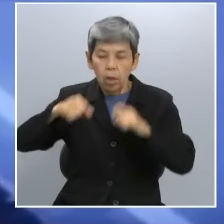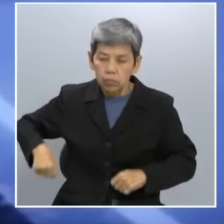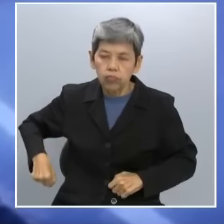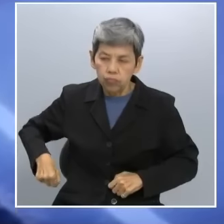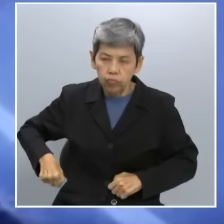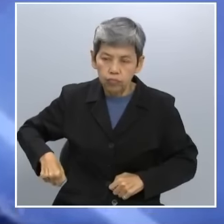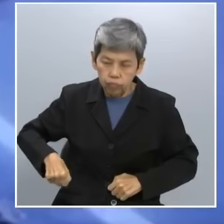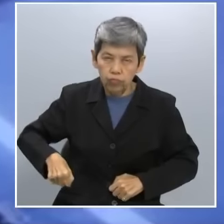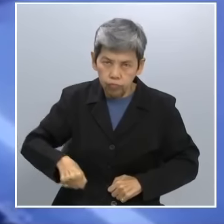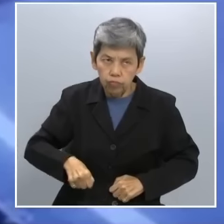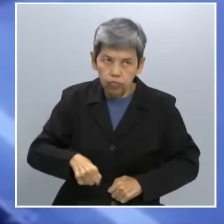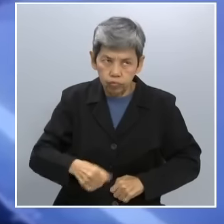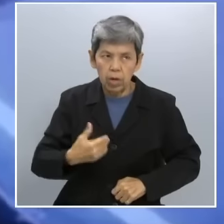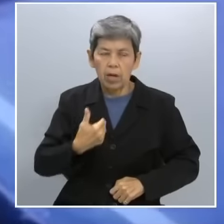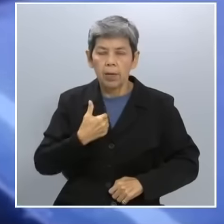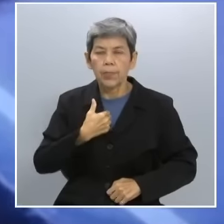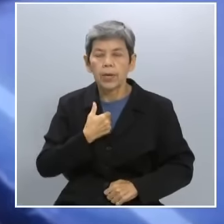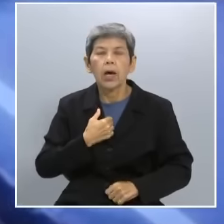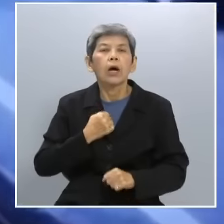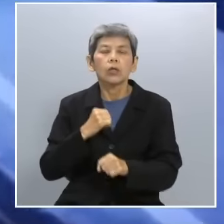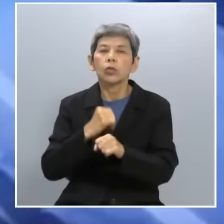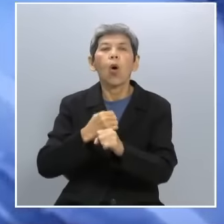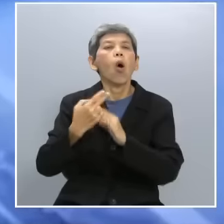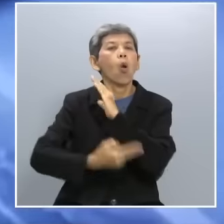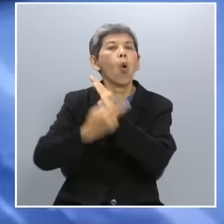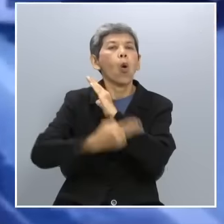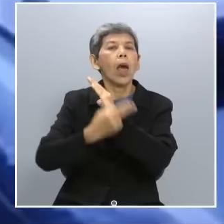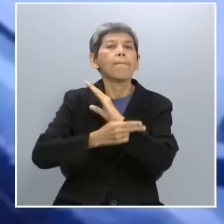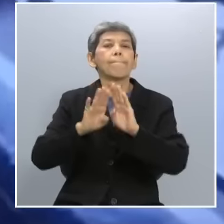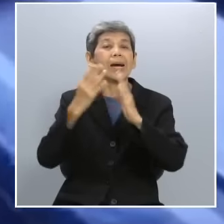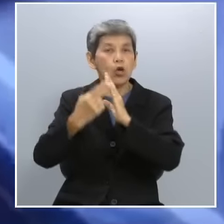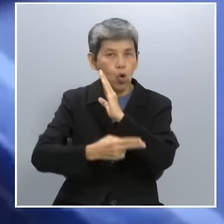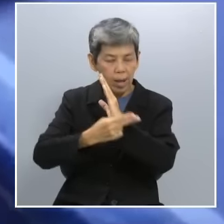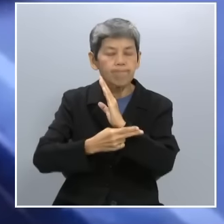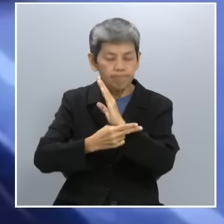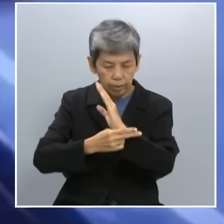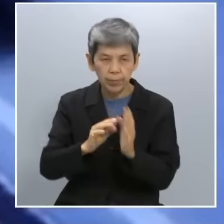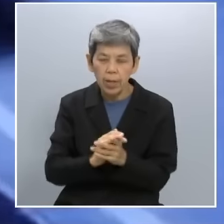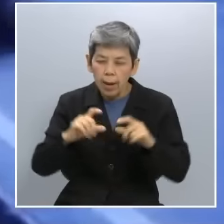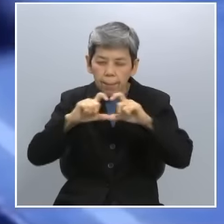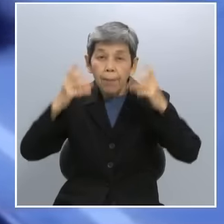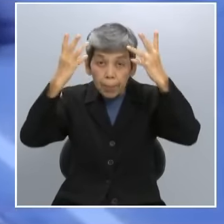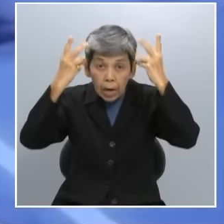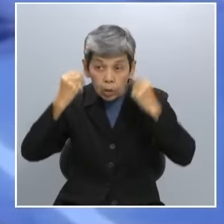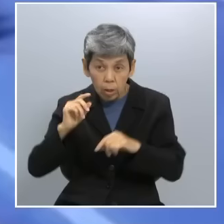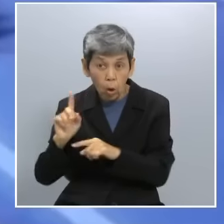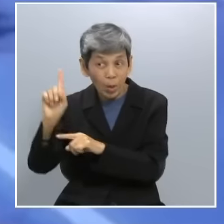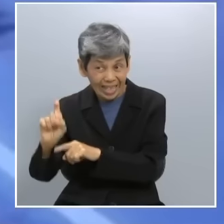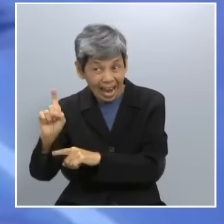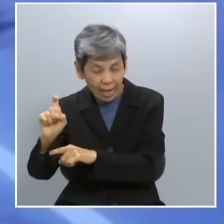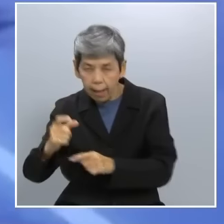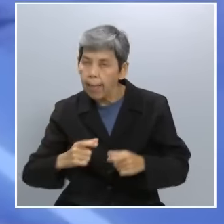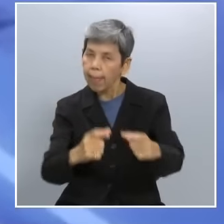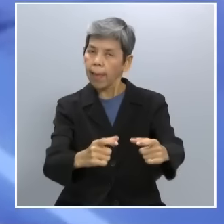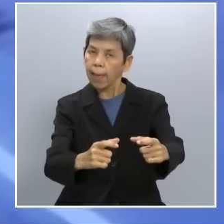ซอย 11โดยพบว่ามีการเช็คอินนะครับที่ห้องพักในโรงแรมนะครับโดยใช้บัตรประชาชนของผู้ตายเนี่ยแหละครับไปใช้